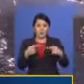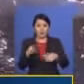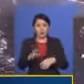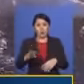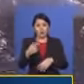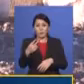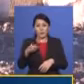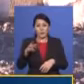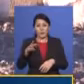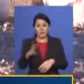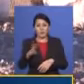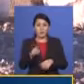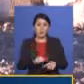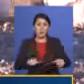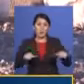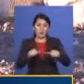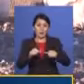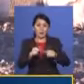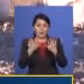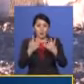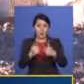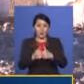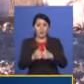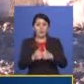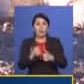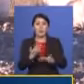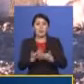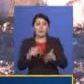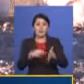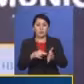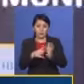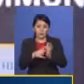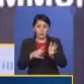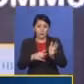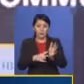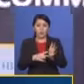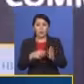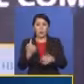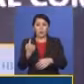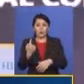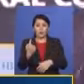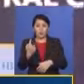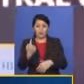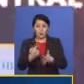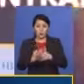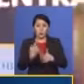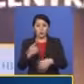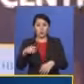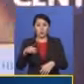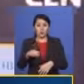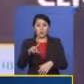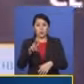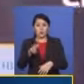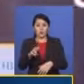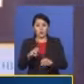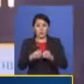облыстық әкімдіктер жанындағы арнайы комиссия қабылдайды. Орташа баға 800-ден 1200 теңгеге дейін. Бүгінгі күні 15 мыңнан астам